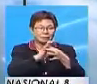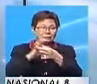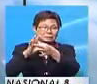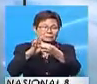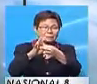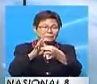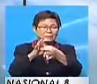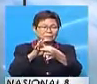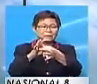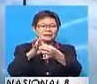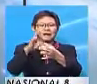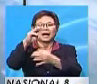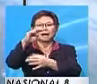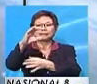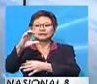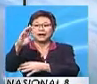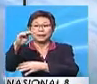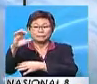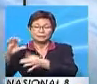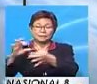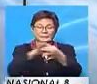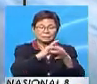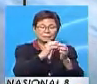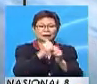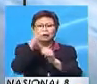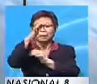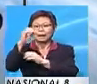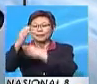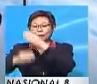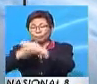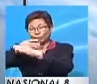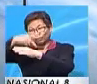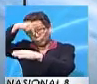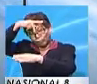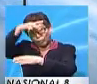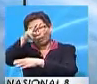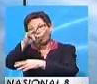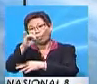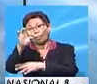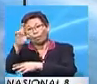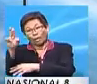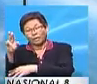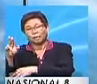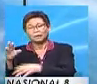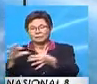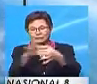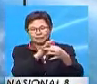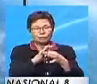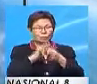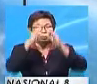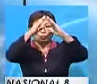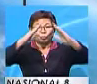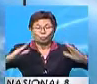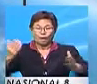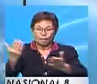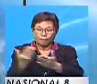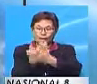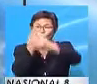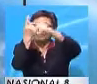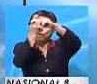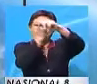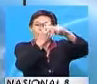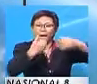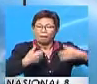komunikasi dan multimedia mcmc dan Syarikat di Bumiputera fiber at home sang berhad kediaman yang baru dibina akan